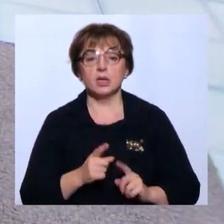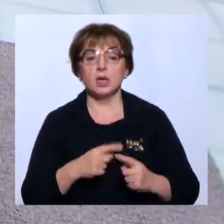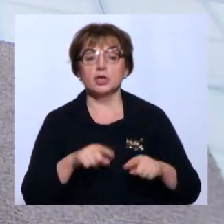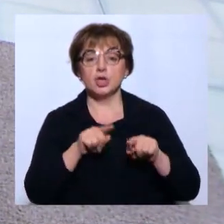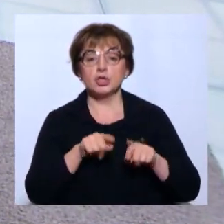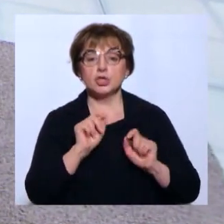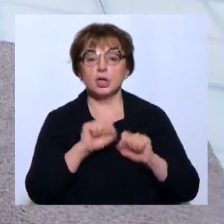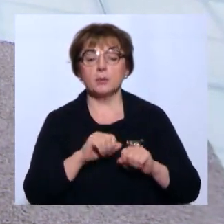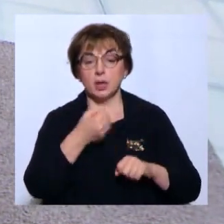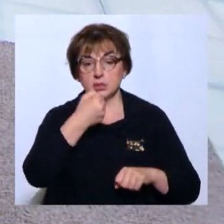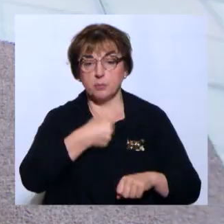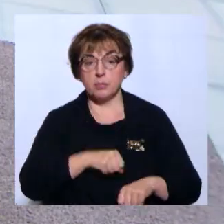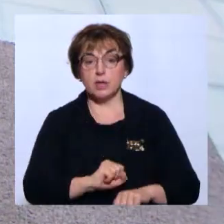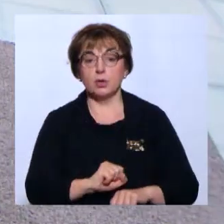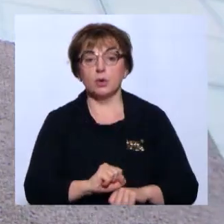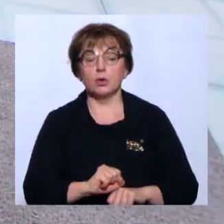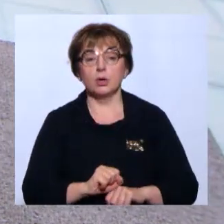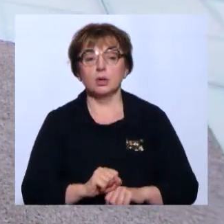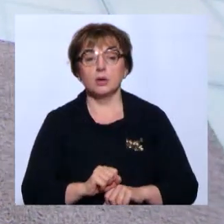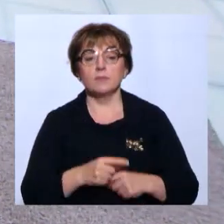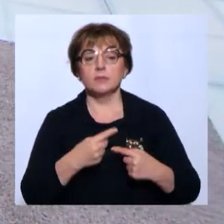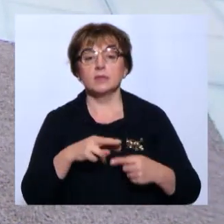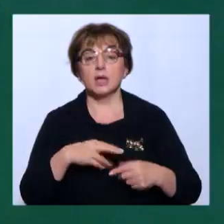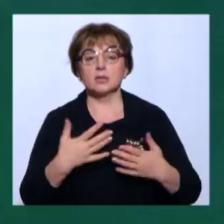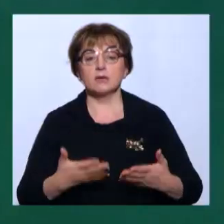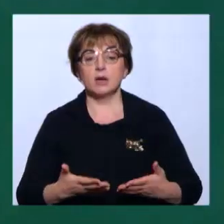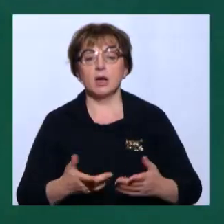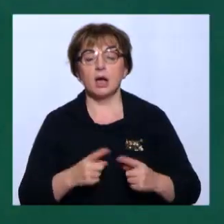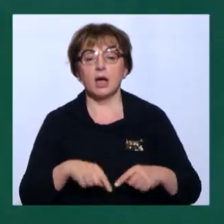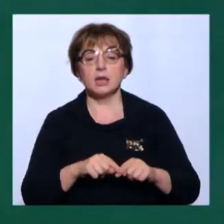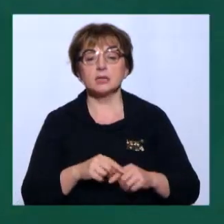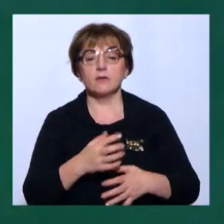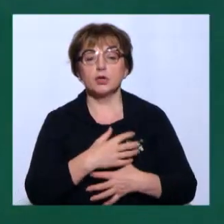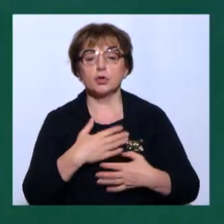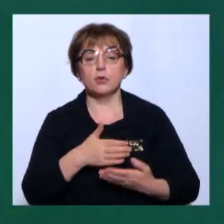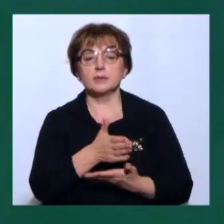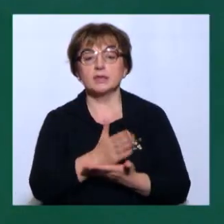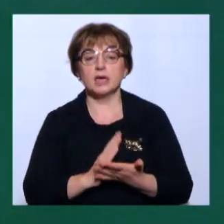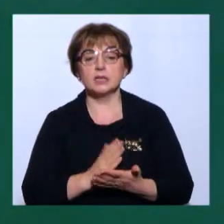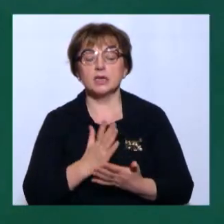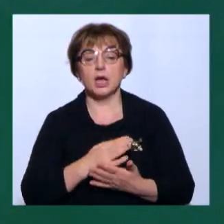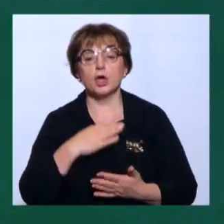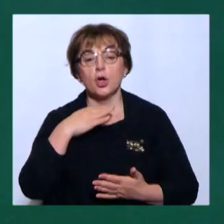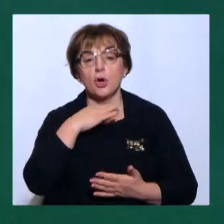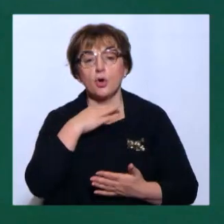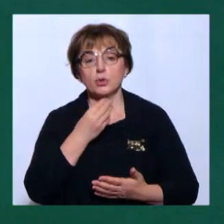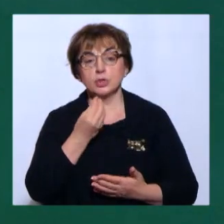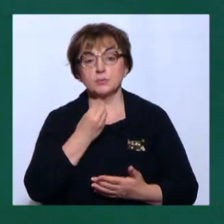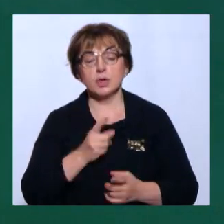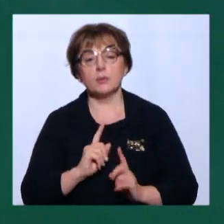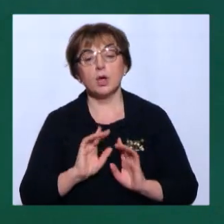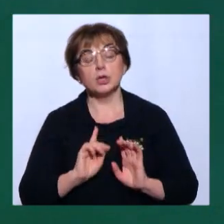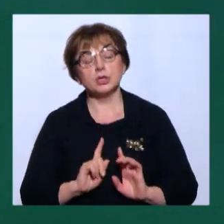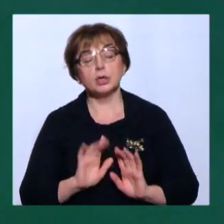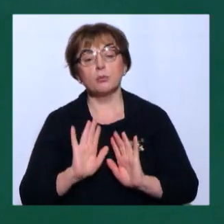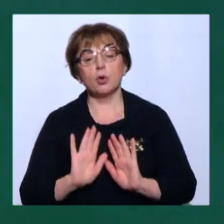შეიძლება იყოს სპილო და სხვა. ასევე ცხოველების ნაწილი არის ხორცის მჭამელები, ანუ ისინი